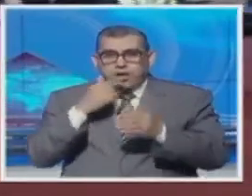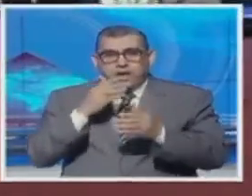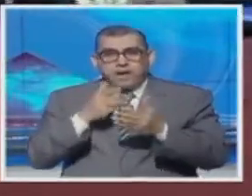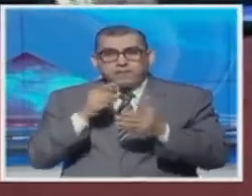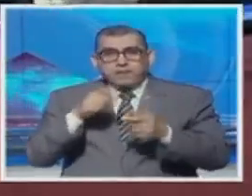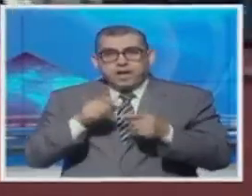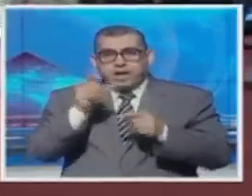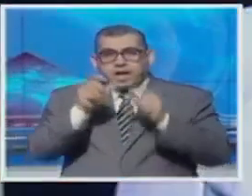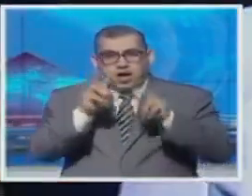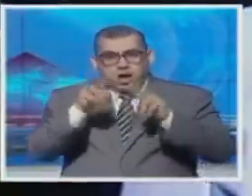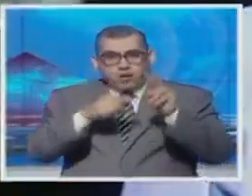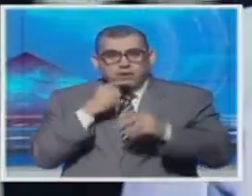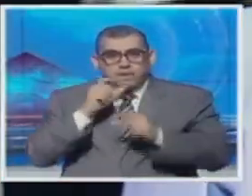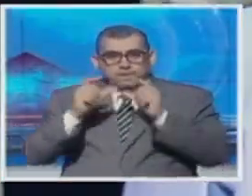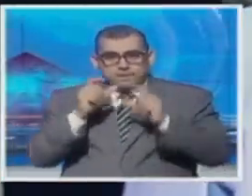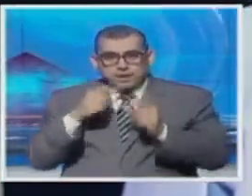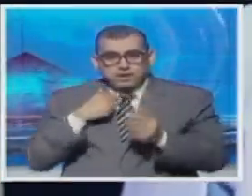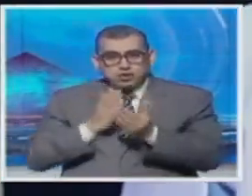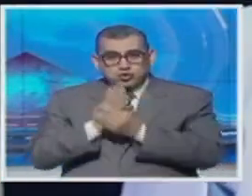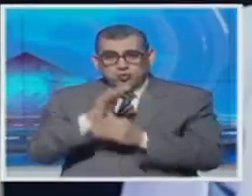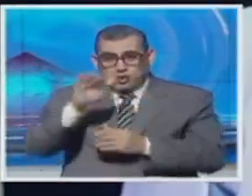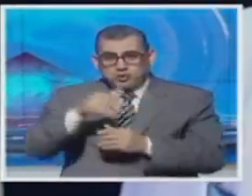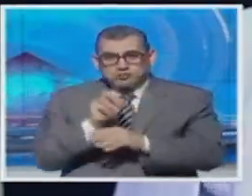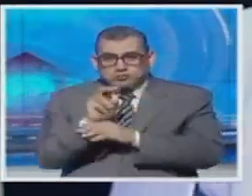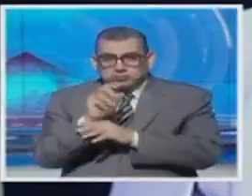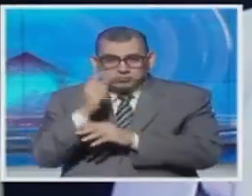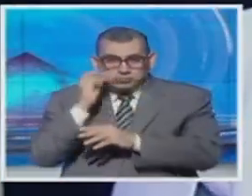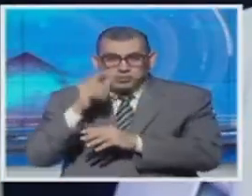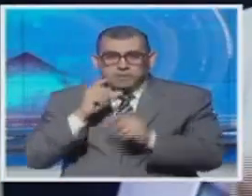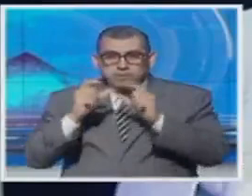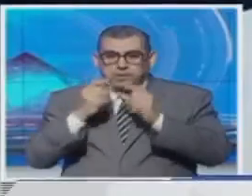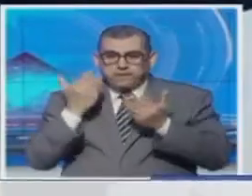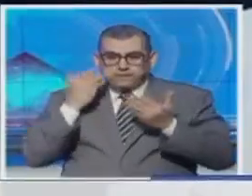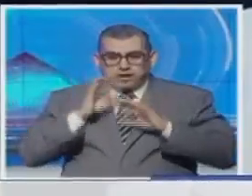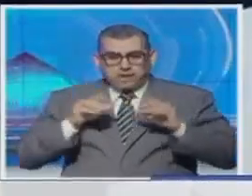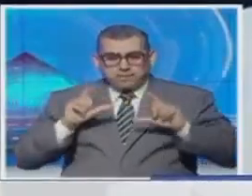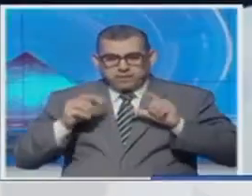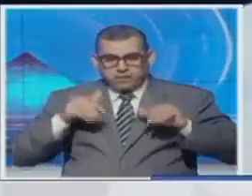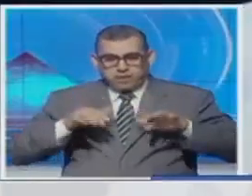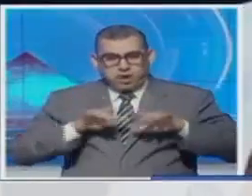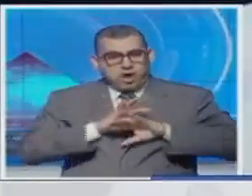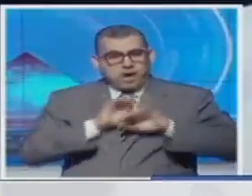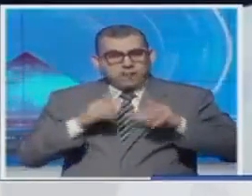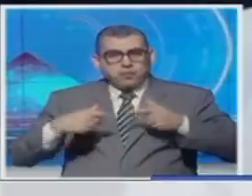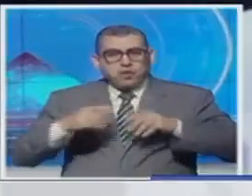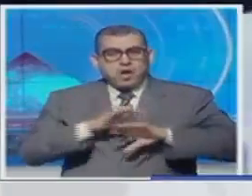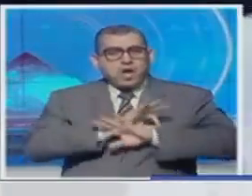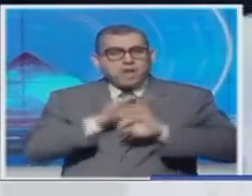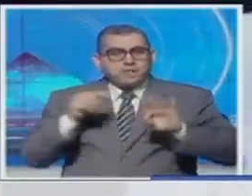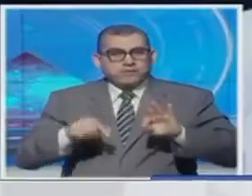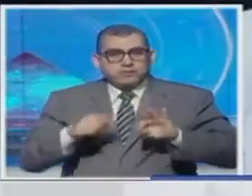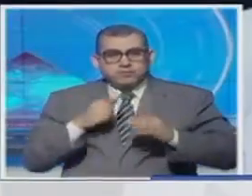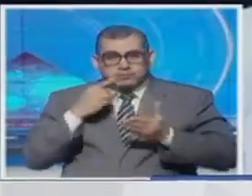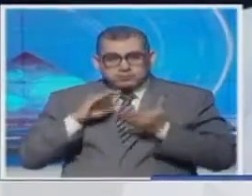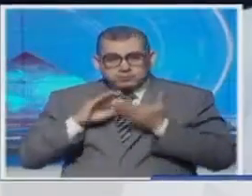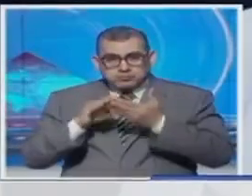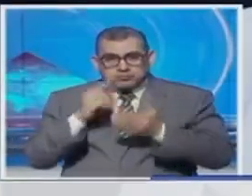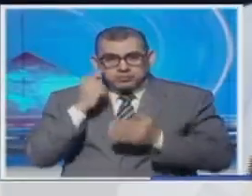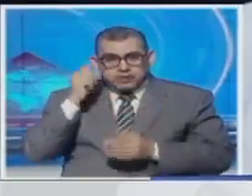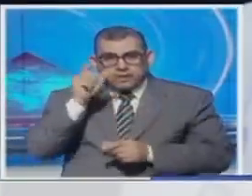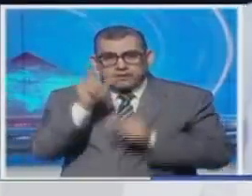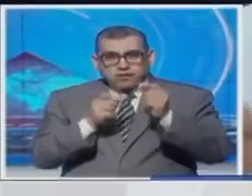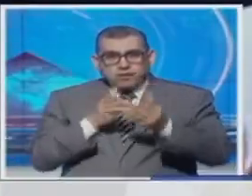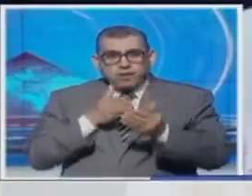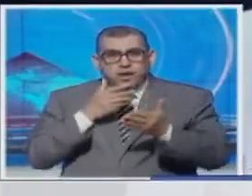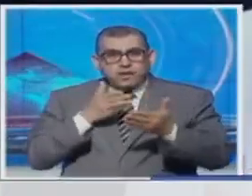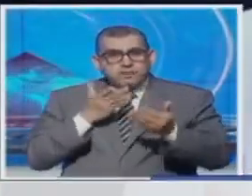دايما عليها الدور ومسؤولية حماية البنية التحتية اللازمة لتقديم الخدمات الرقمية. عليها كمان دور توعية العملاء